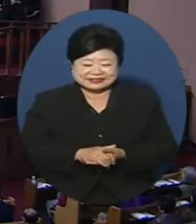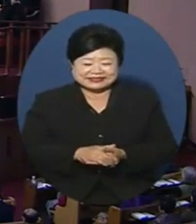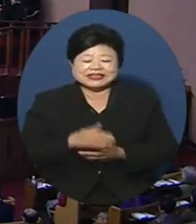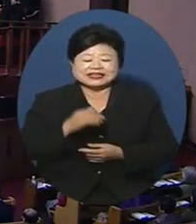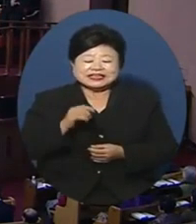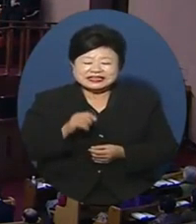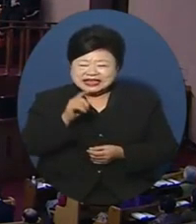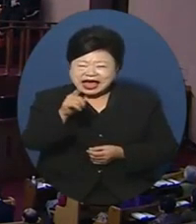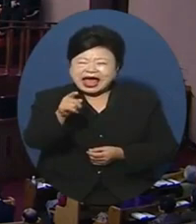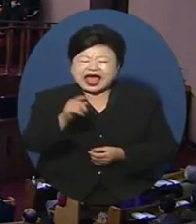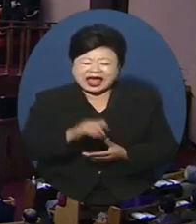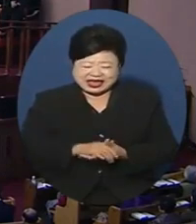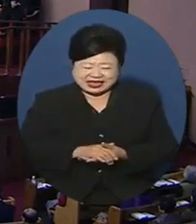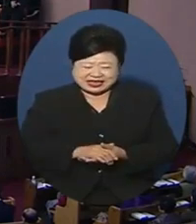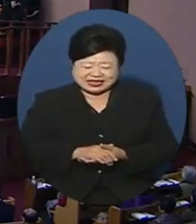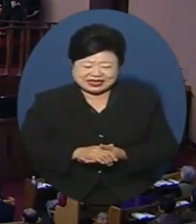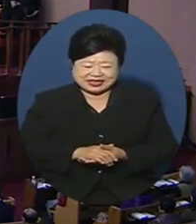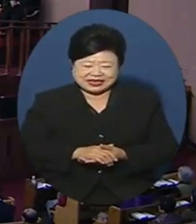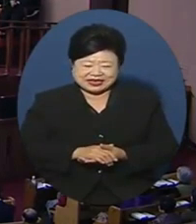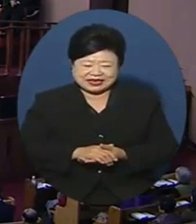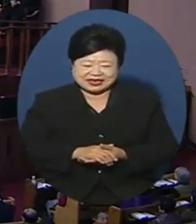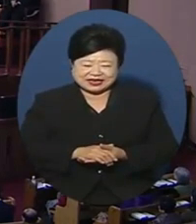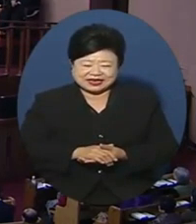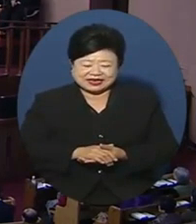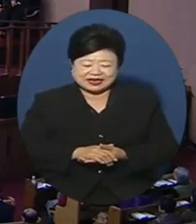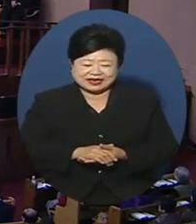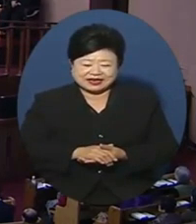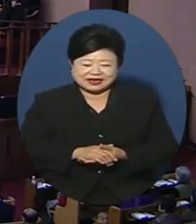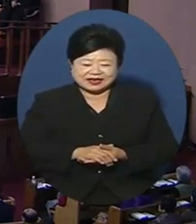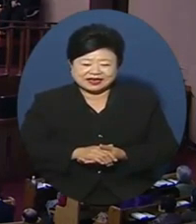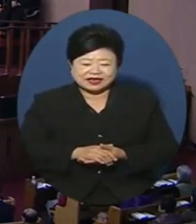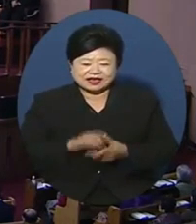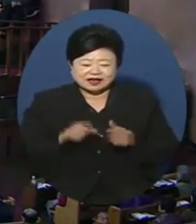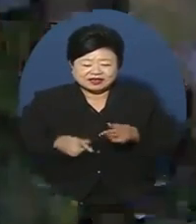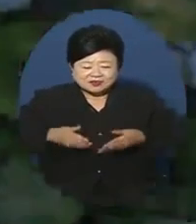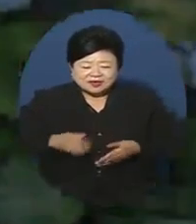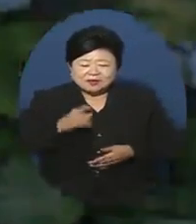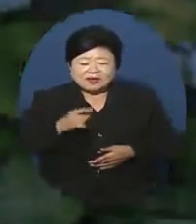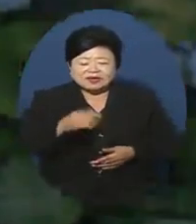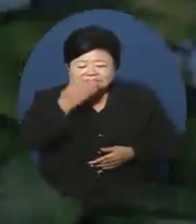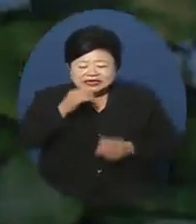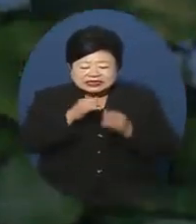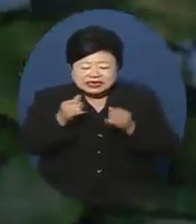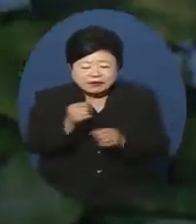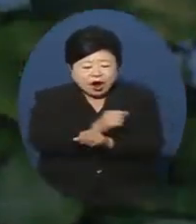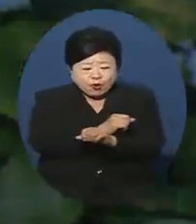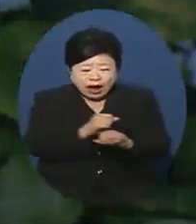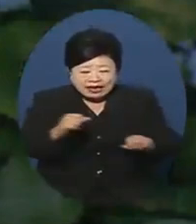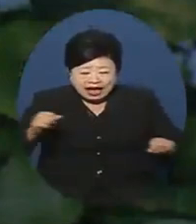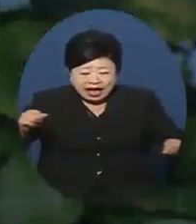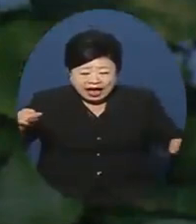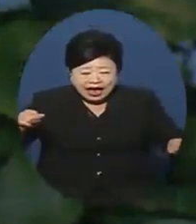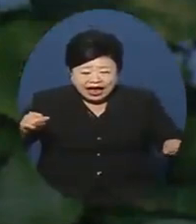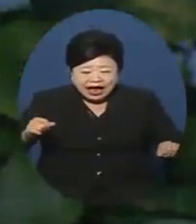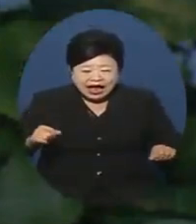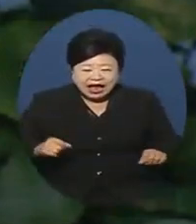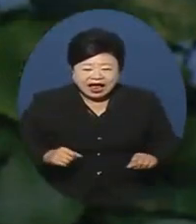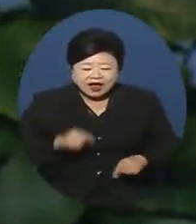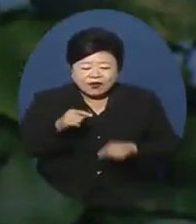내가 바람과 시대에 태어난다는 것은 이스라엘 백성이 광야를 지나올